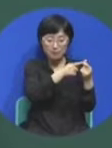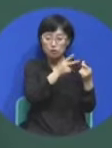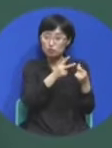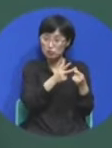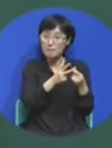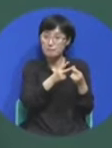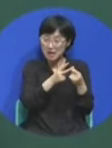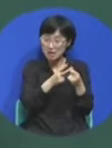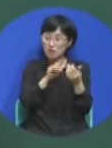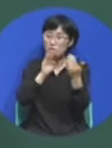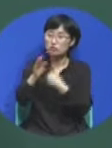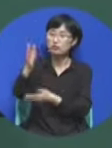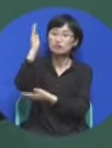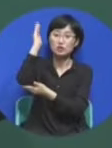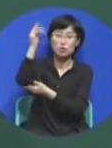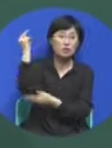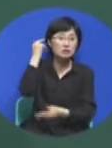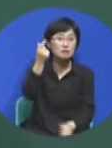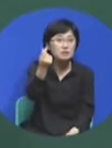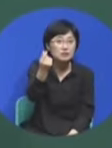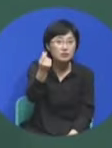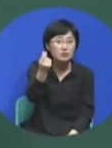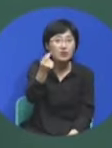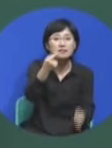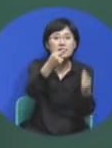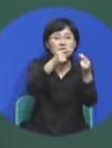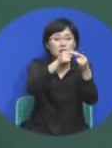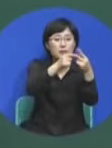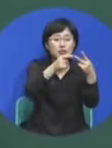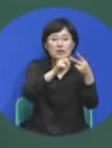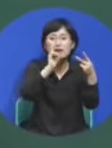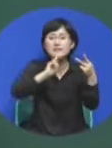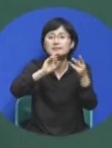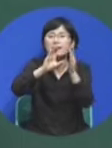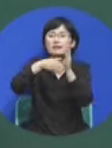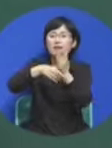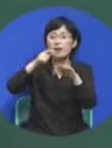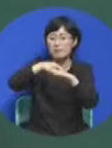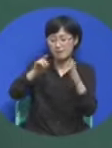시간 마음 문이 활짝 열리길 바랍니다.